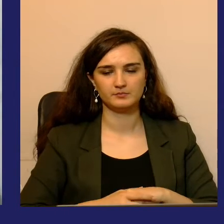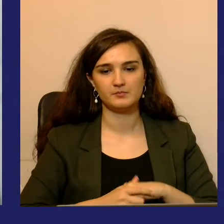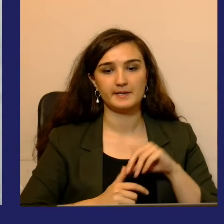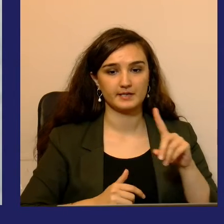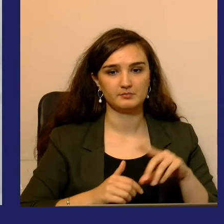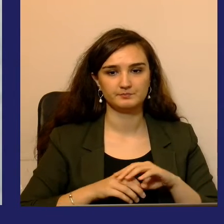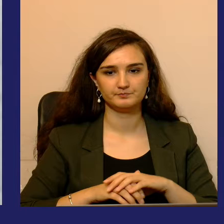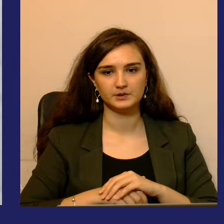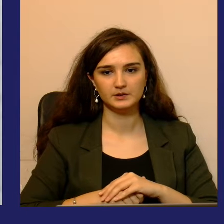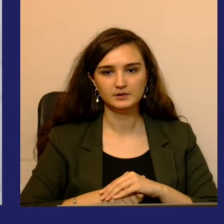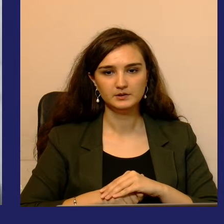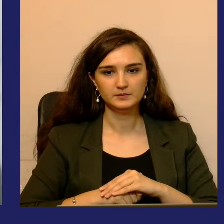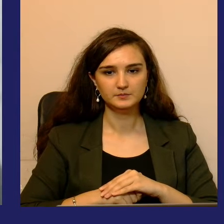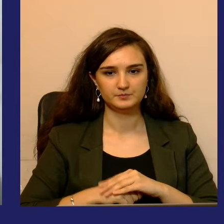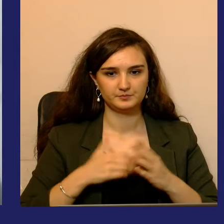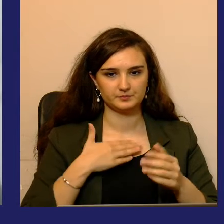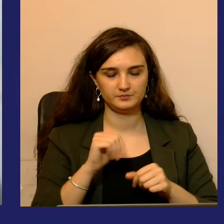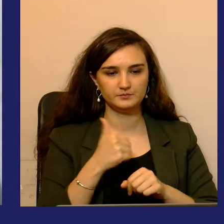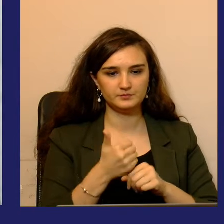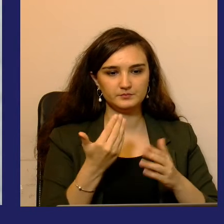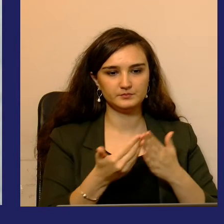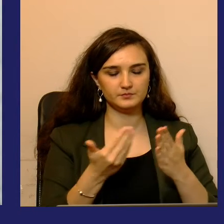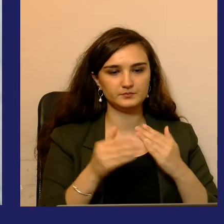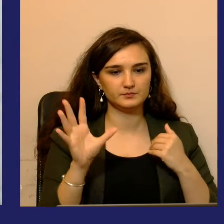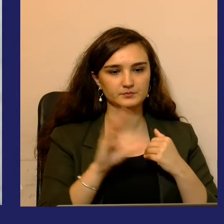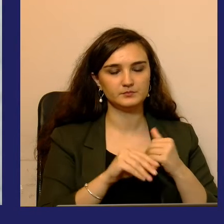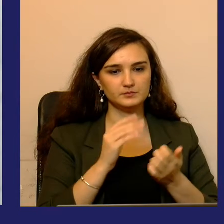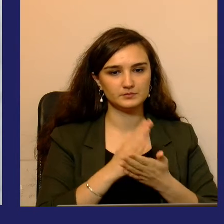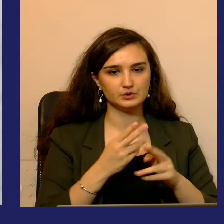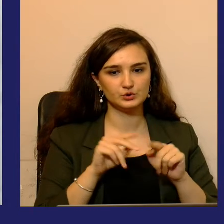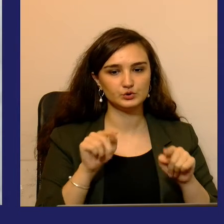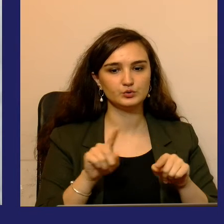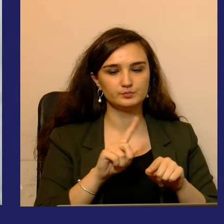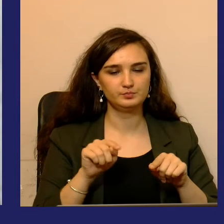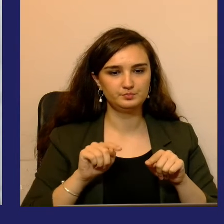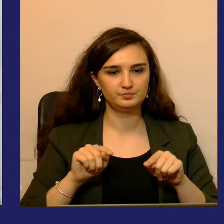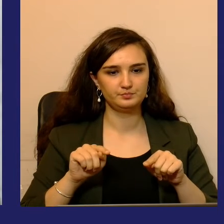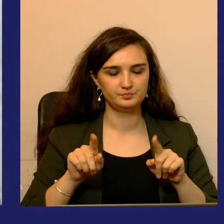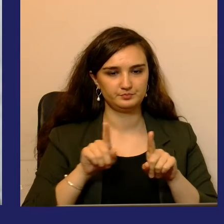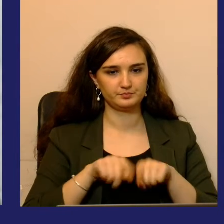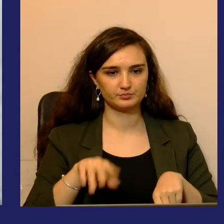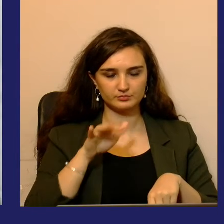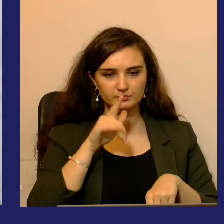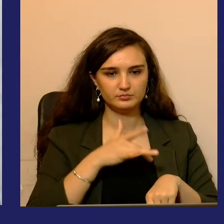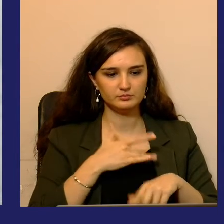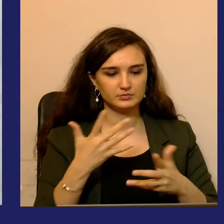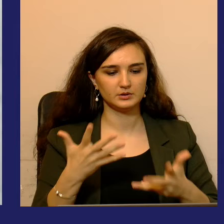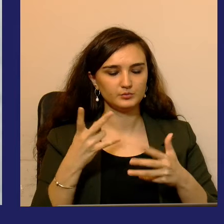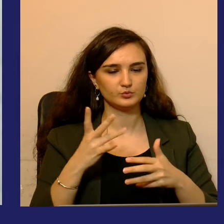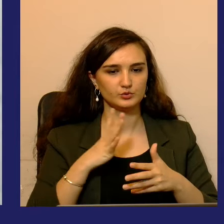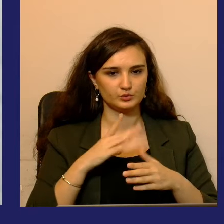თუმცა ჩვენი მთავარი რეკომენდაცია არის ის, რომ ასეთ დროს მკაფიოდ